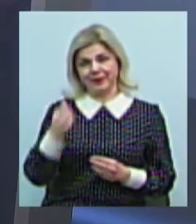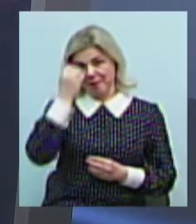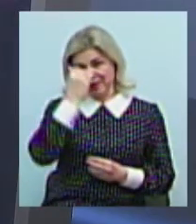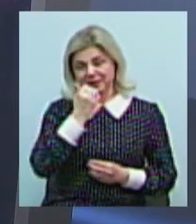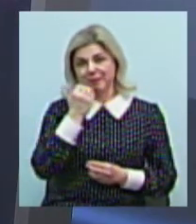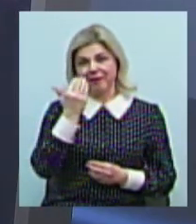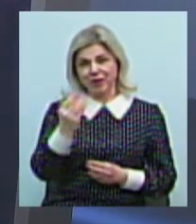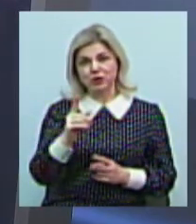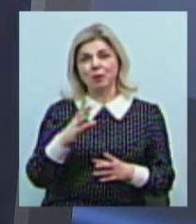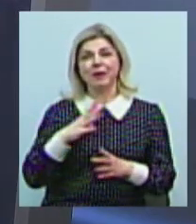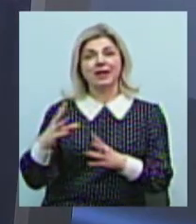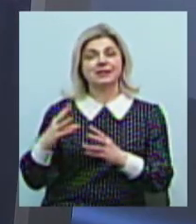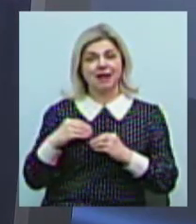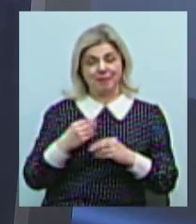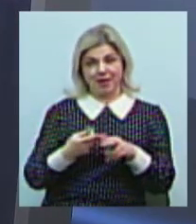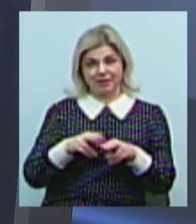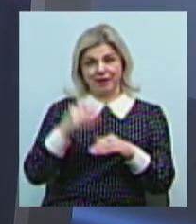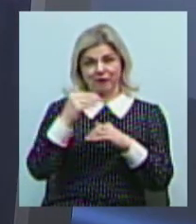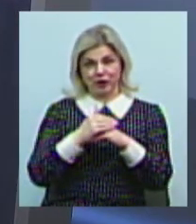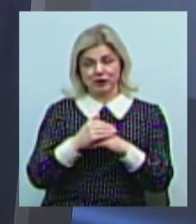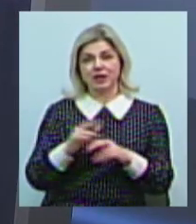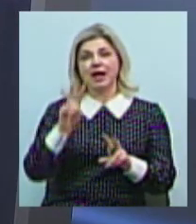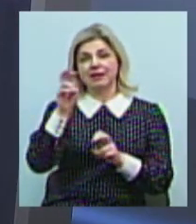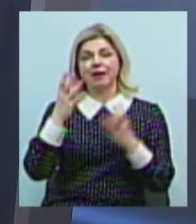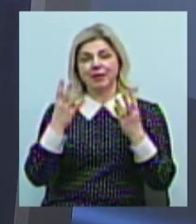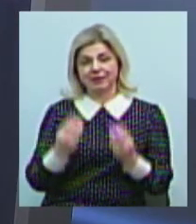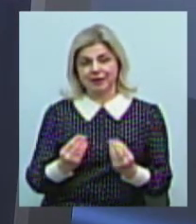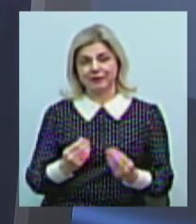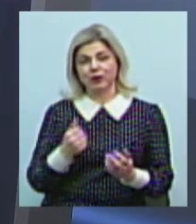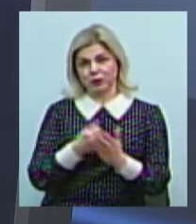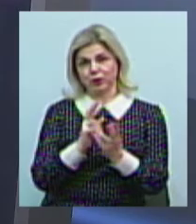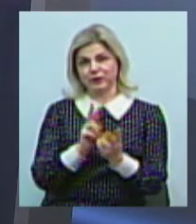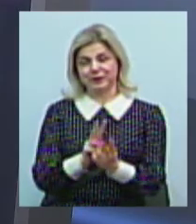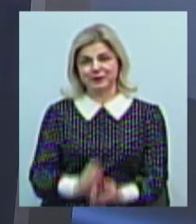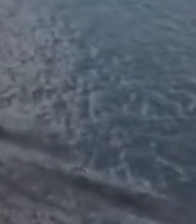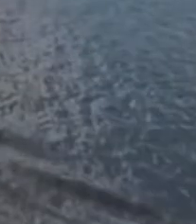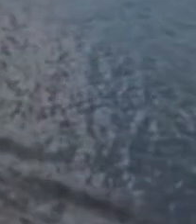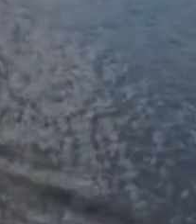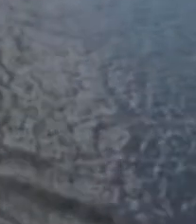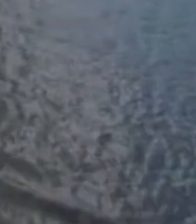що ви були з нами цього вечора. Це була тема дня. На все добре.